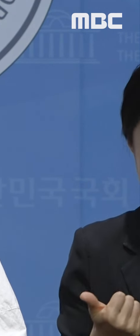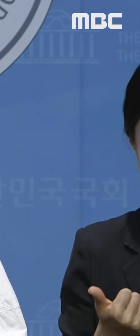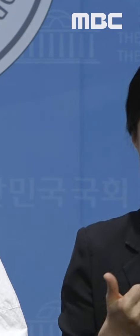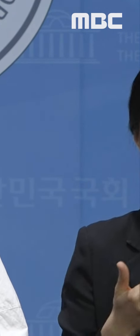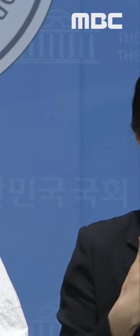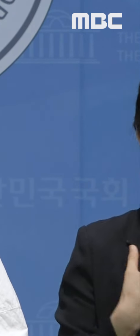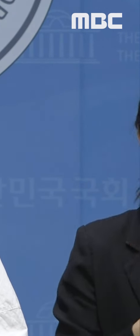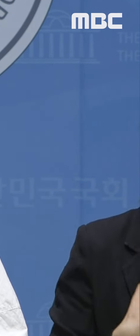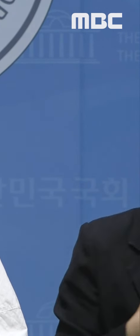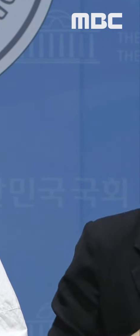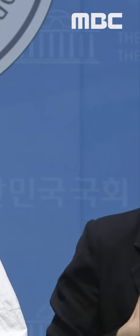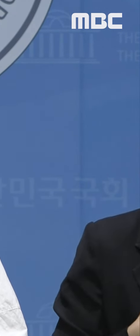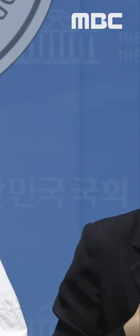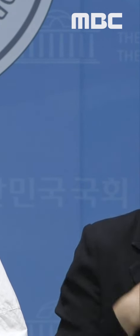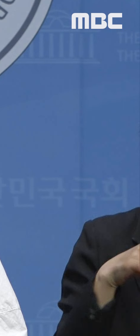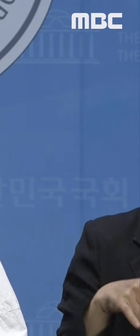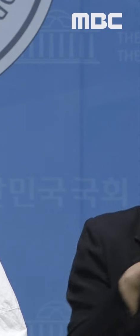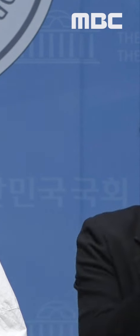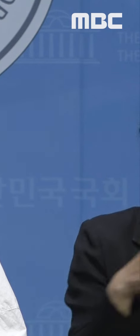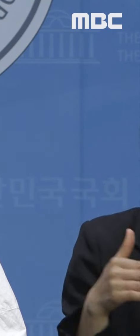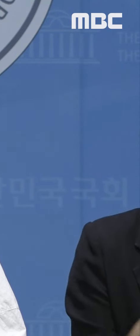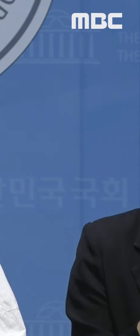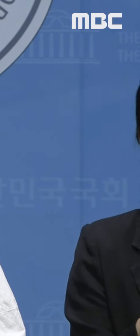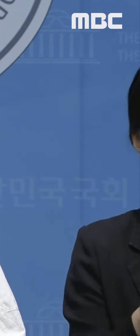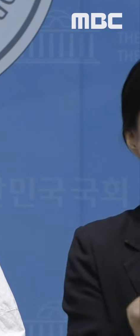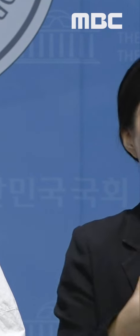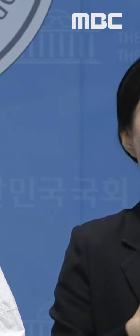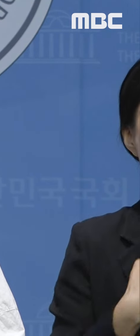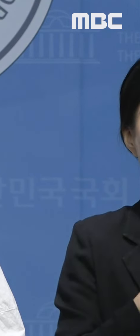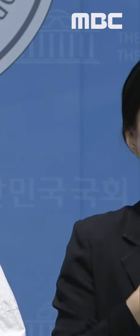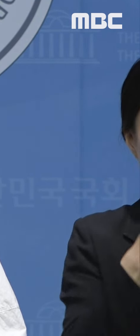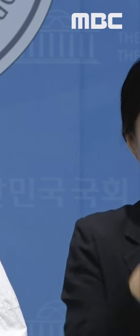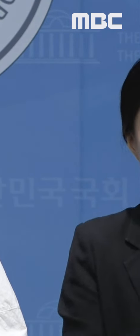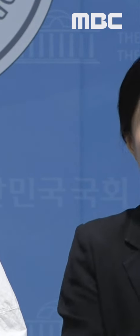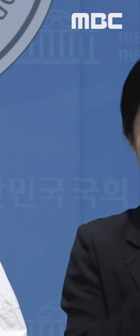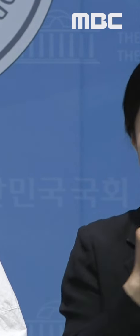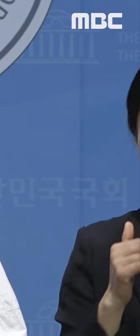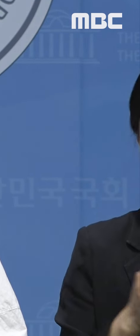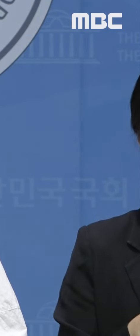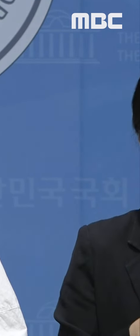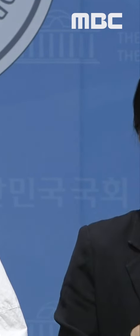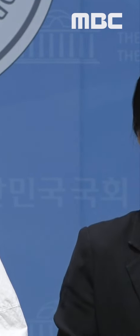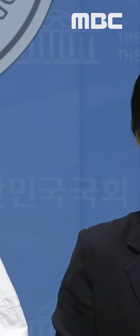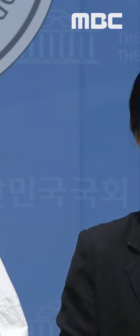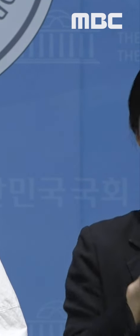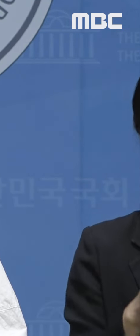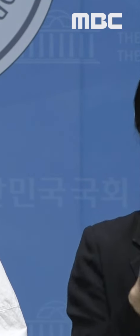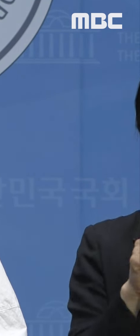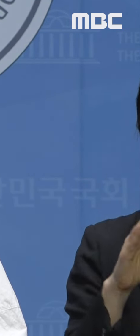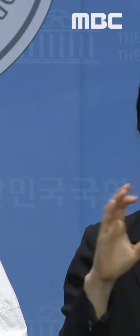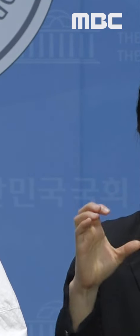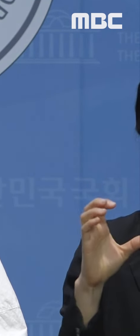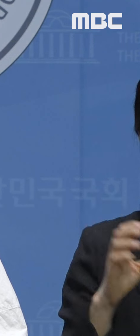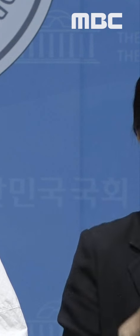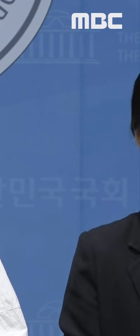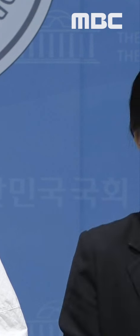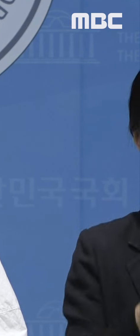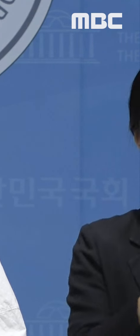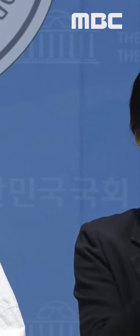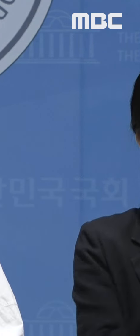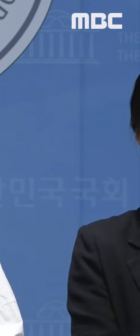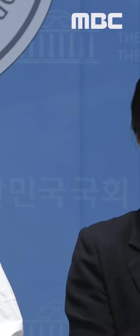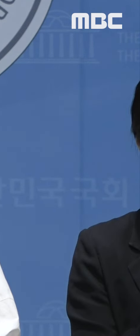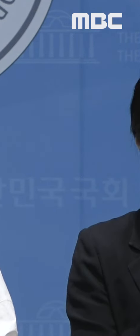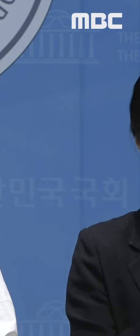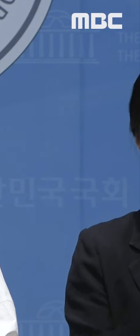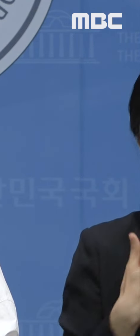호소 명품백 종결 압박이 4인 JTBC 숨진 권위 직원